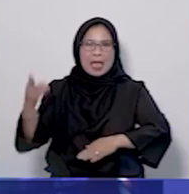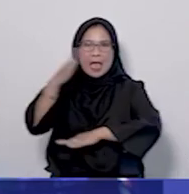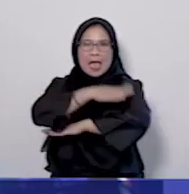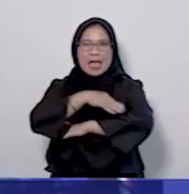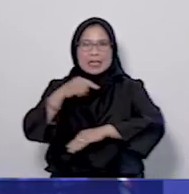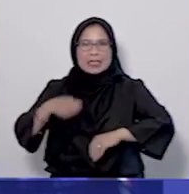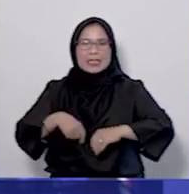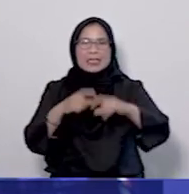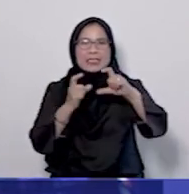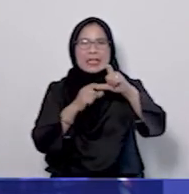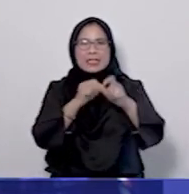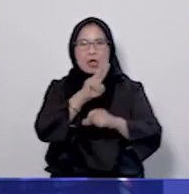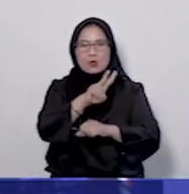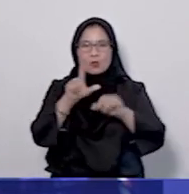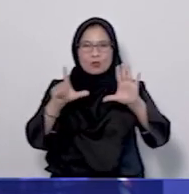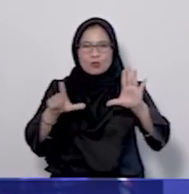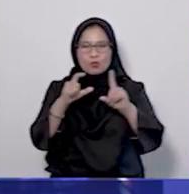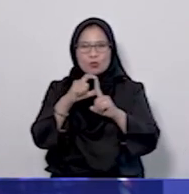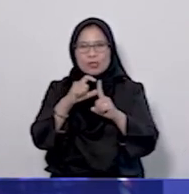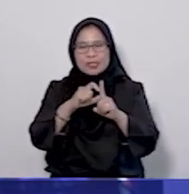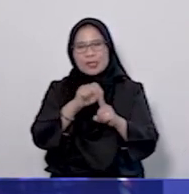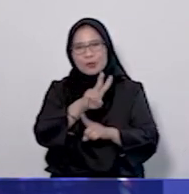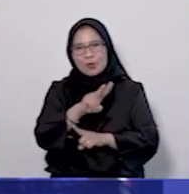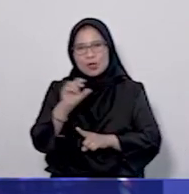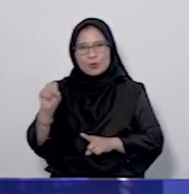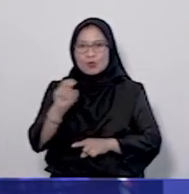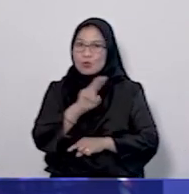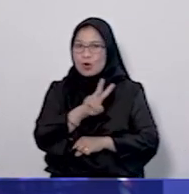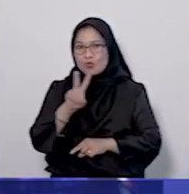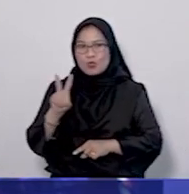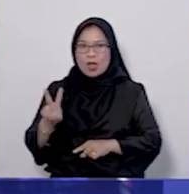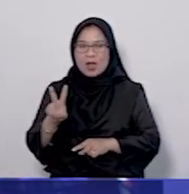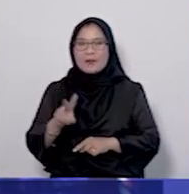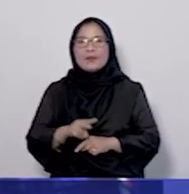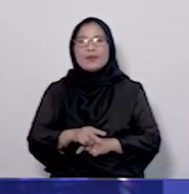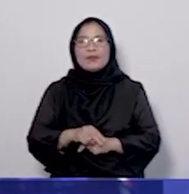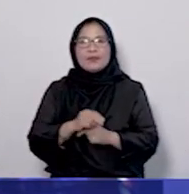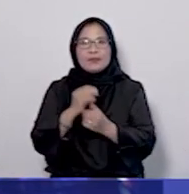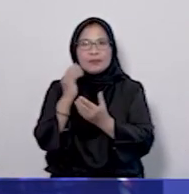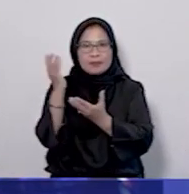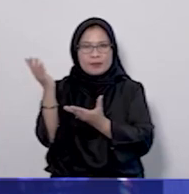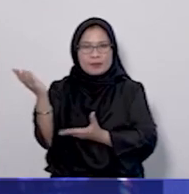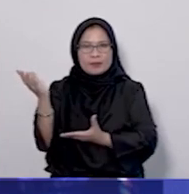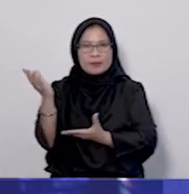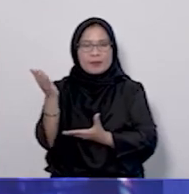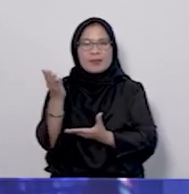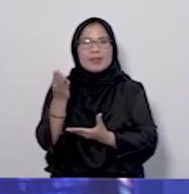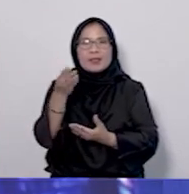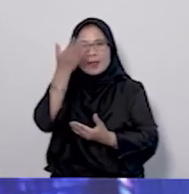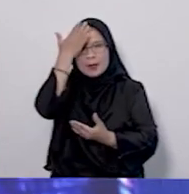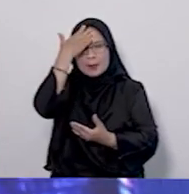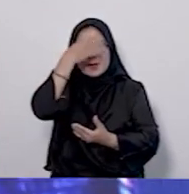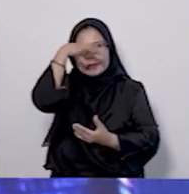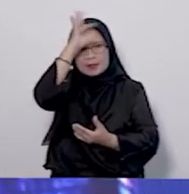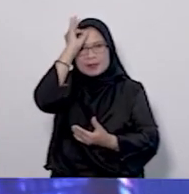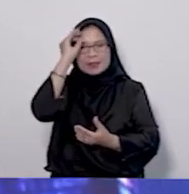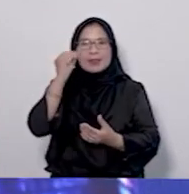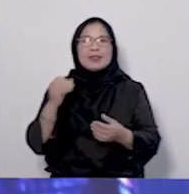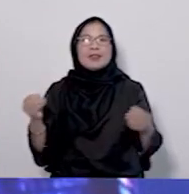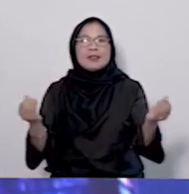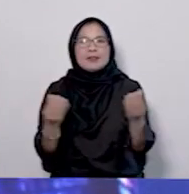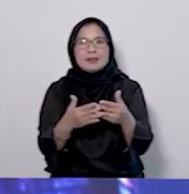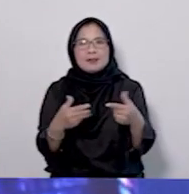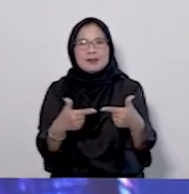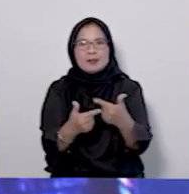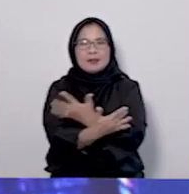Selasa 27 Desember 2022 saya selaku Kabag venum di humas Polri akan